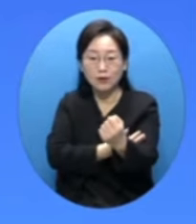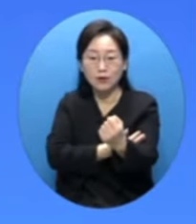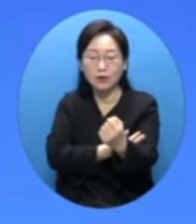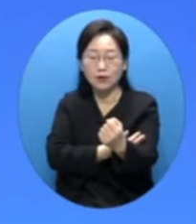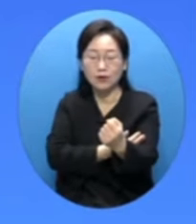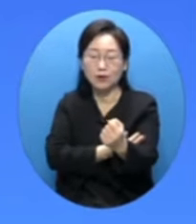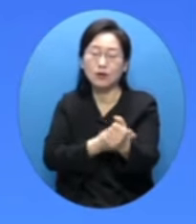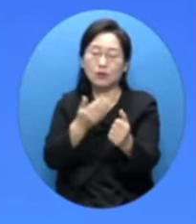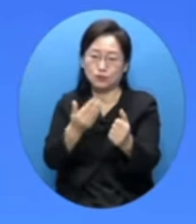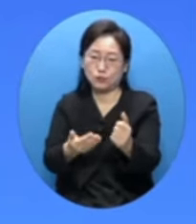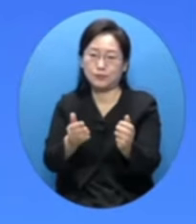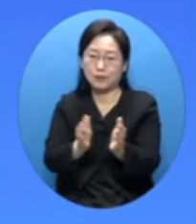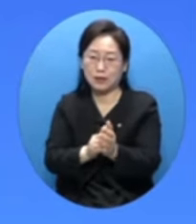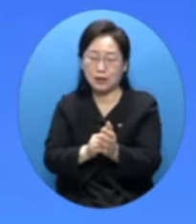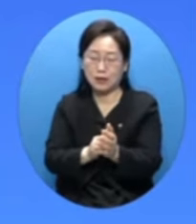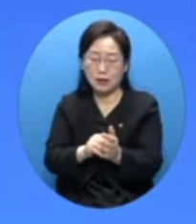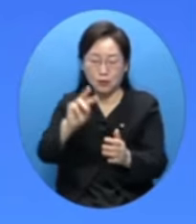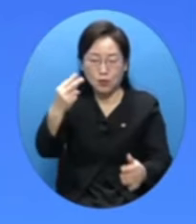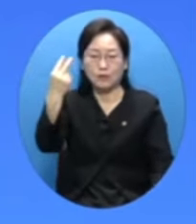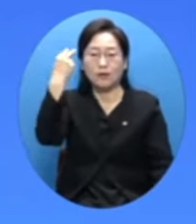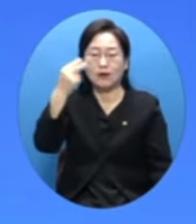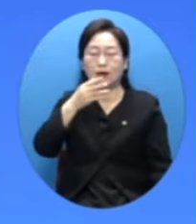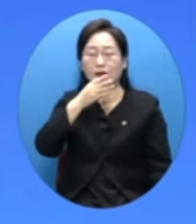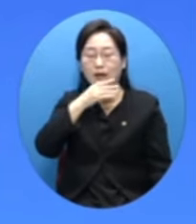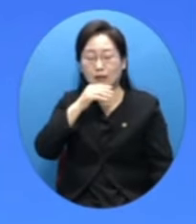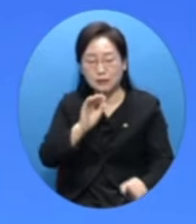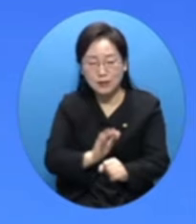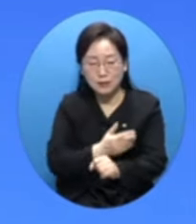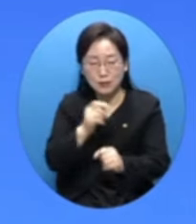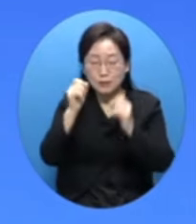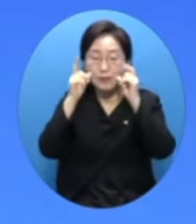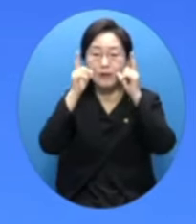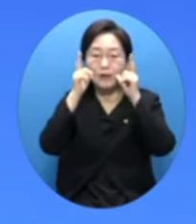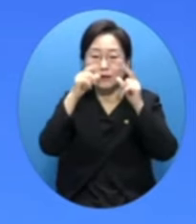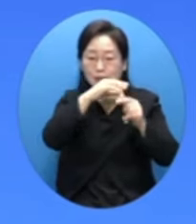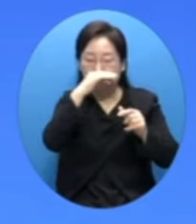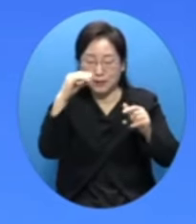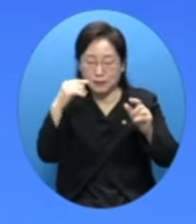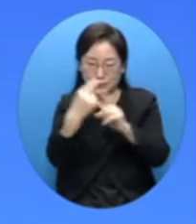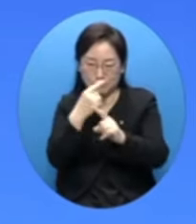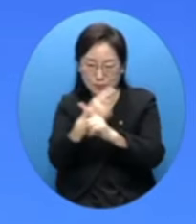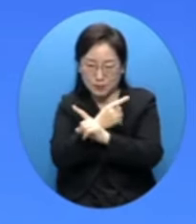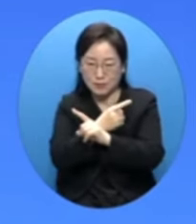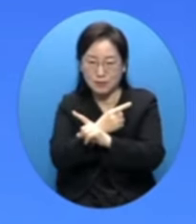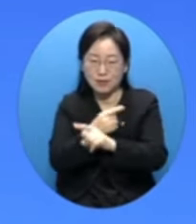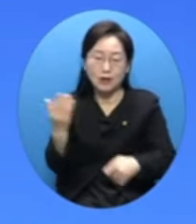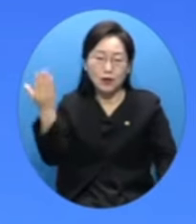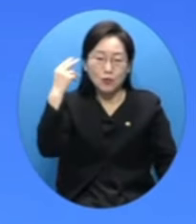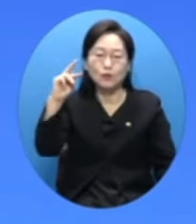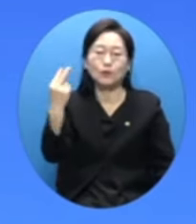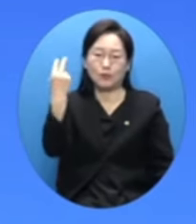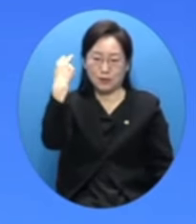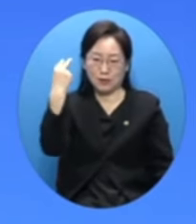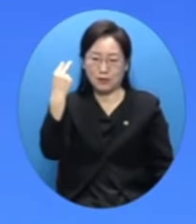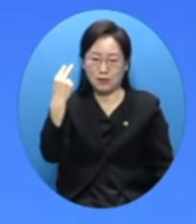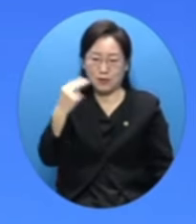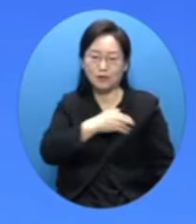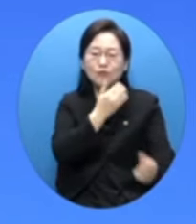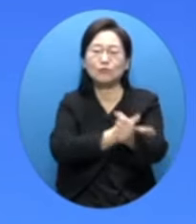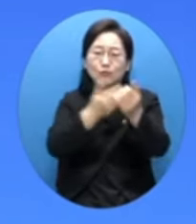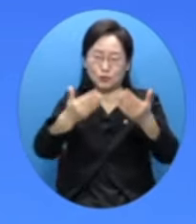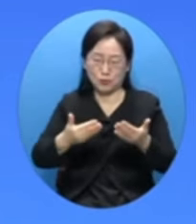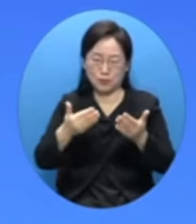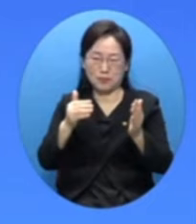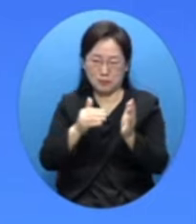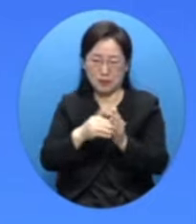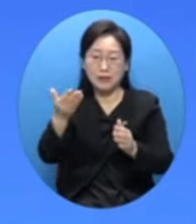과거를 돌아보면서 우리의 잘못이 무엇인가를 깨닫고 바른 길을 갈 수 있도록 그래서 과거를 돌아보게 하셨는데 우리 어리석은 인간이